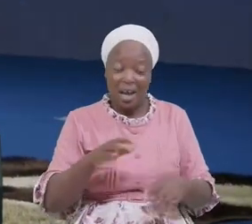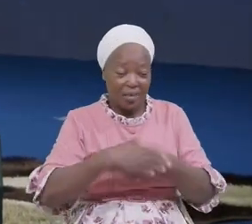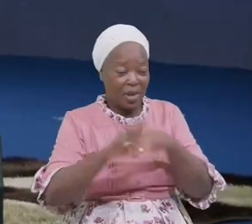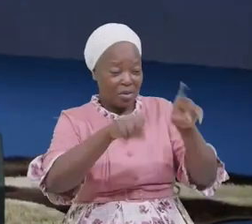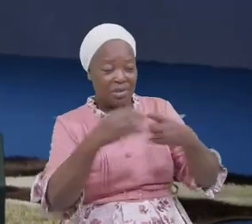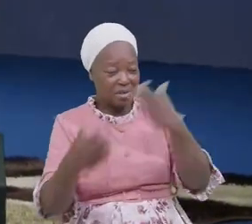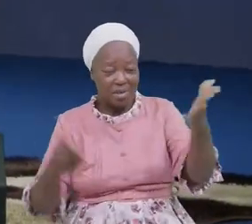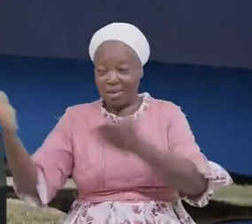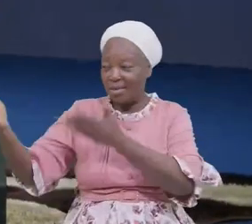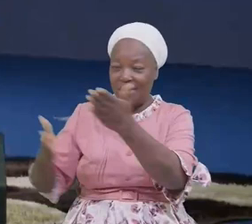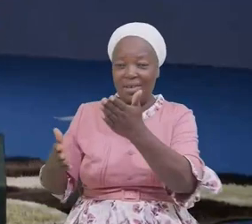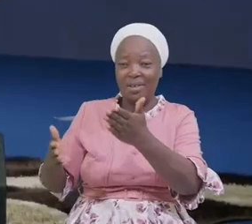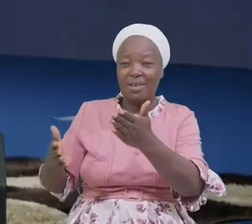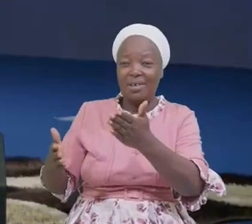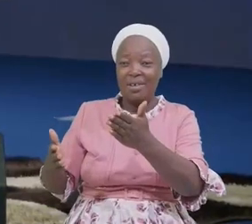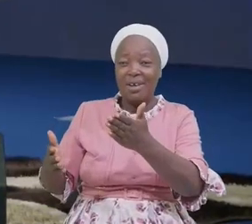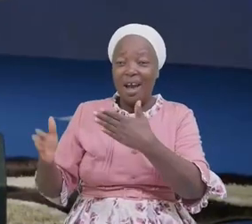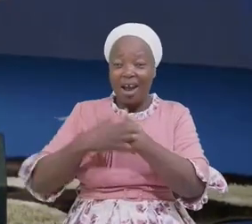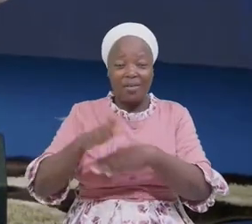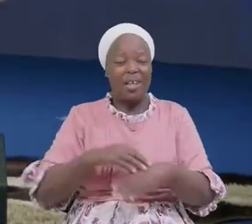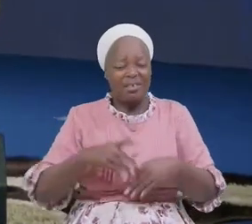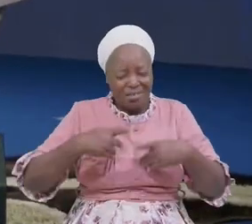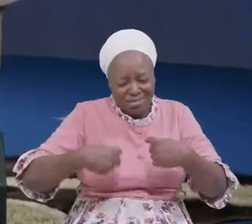baladé, avoir essayé de leur mieux,